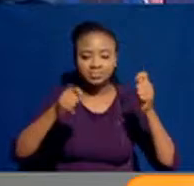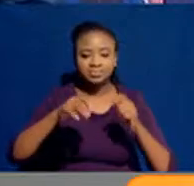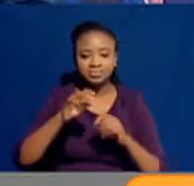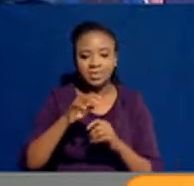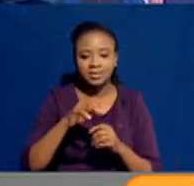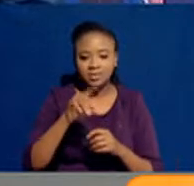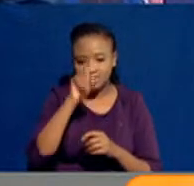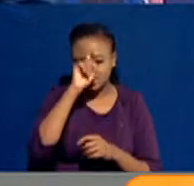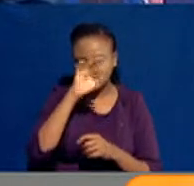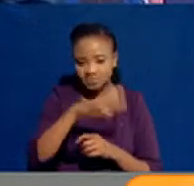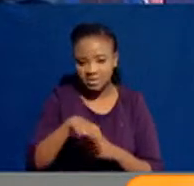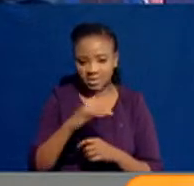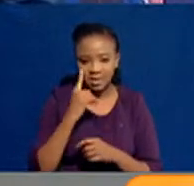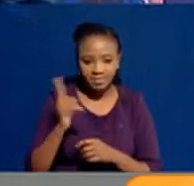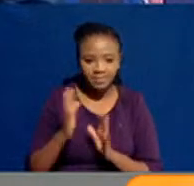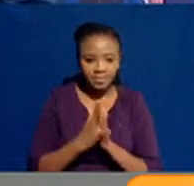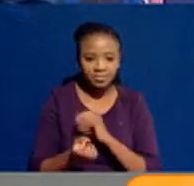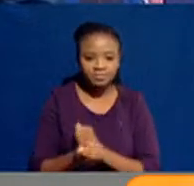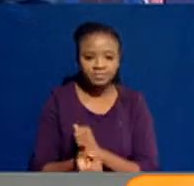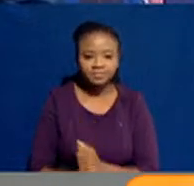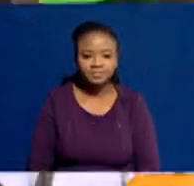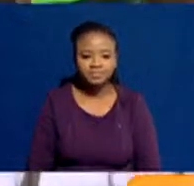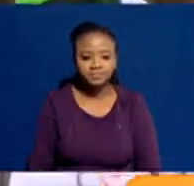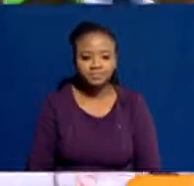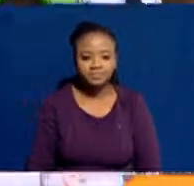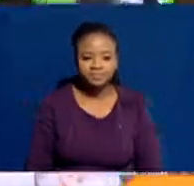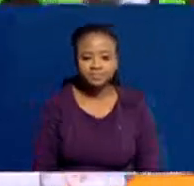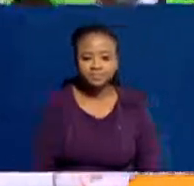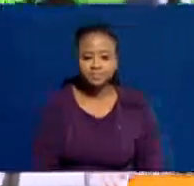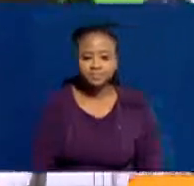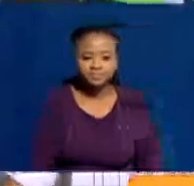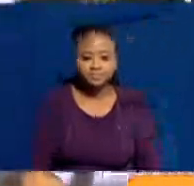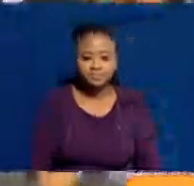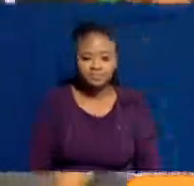Agnes Solo anaarifu zaidi kutoka Misri.